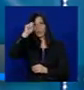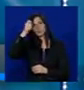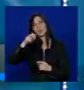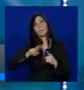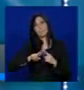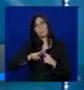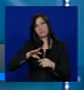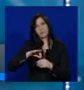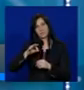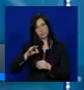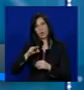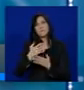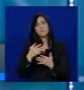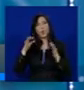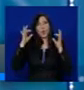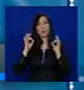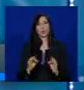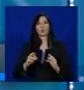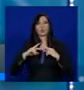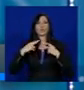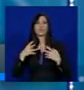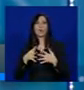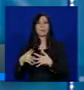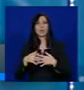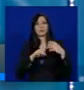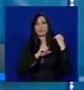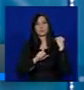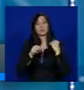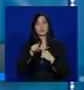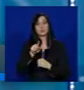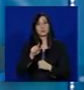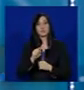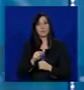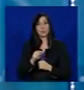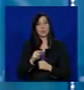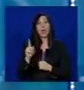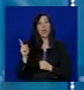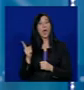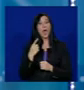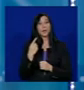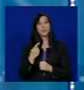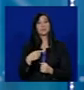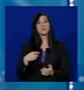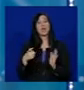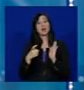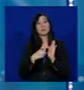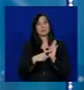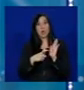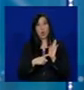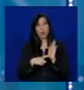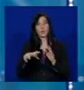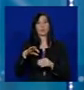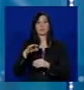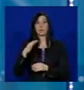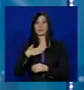избор. Впрочем, много точно отговори Американското посолство на този въпрос. Единственият легитимен да